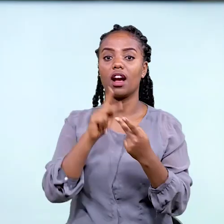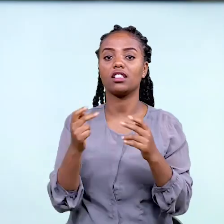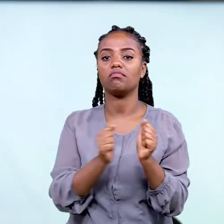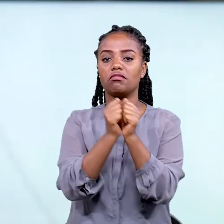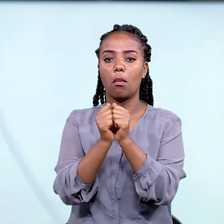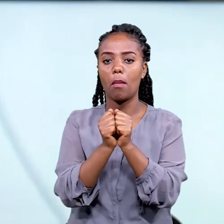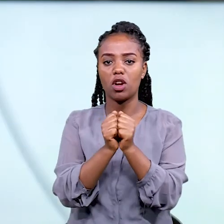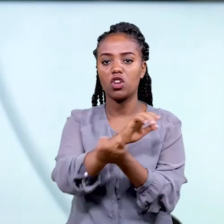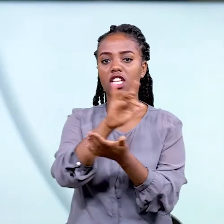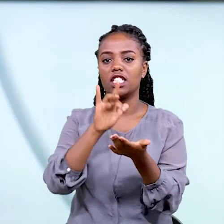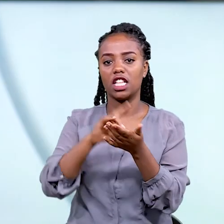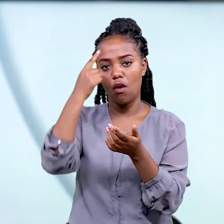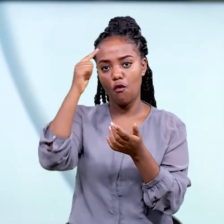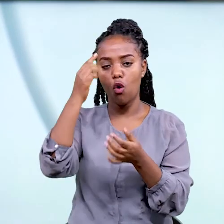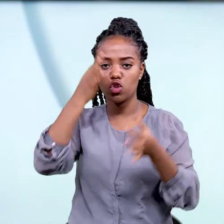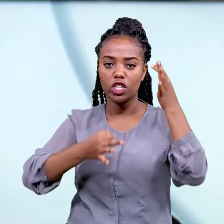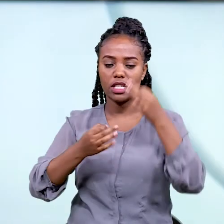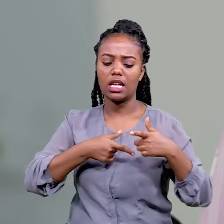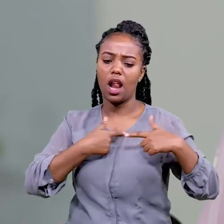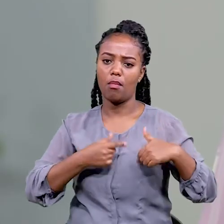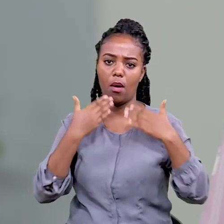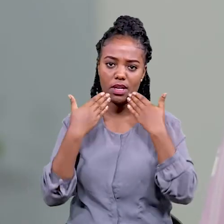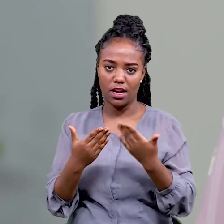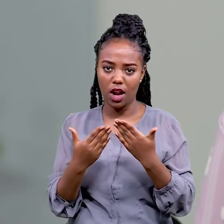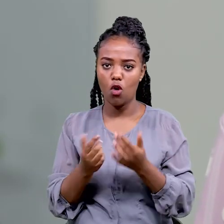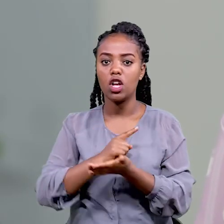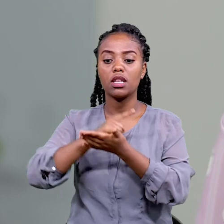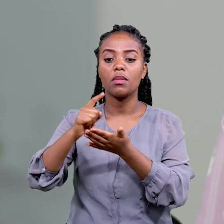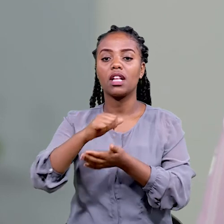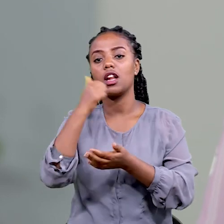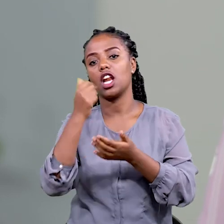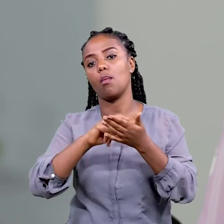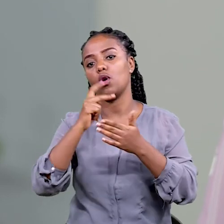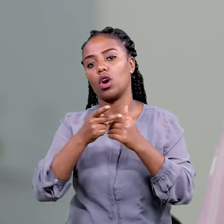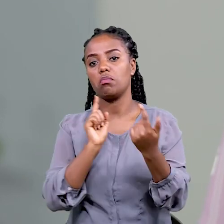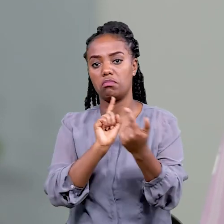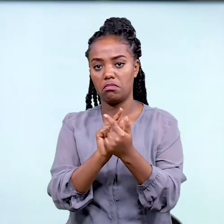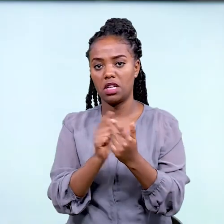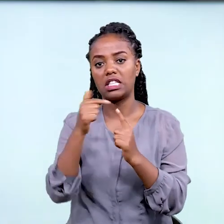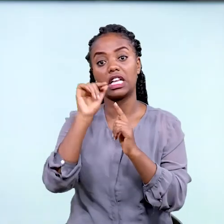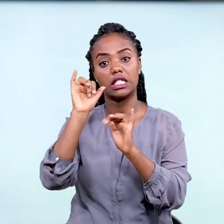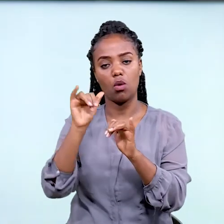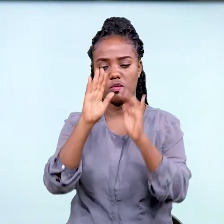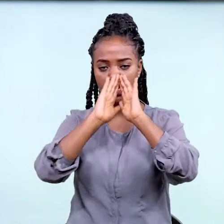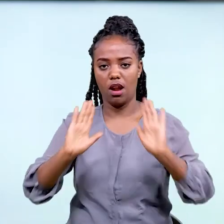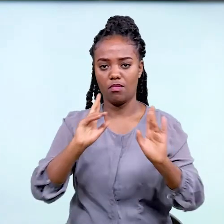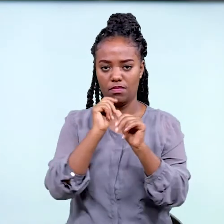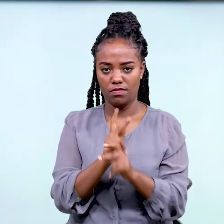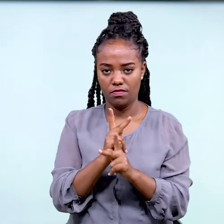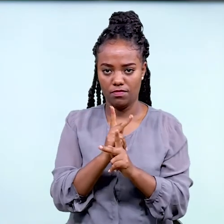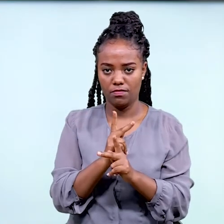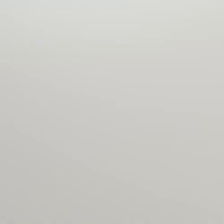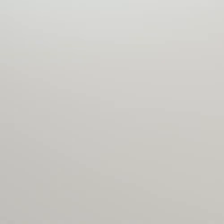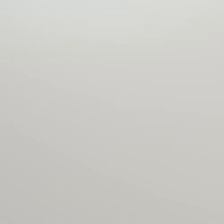መሰናዶ መሳካት የተባበረንን ሴንተር ፎር ጀስቲስን ከልብ እናመሰግናለን። ሳምንት በሌላ ፕሮግራም እናገኛችኋለን። እስከዛው ድረስ ሰላም